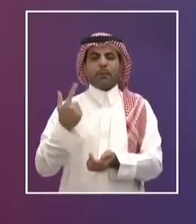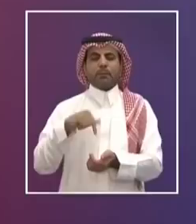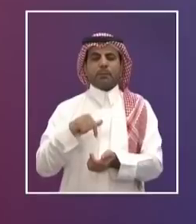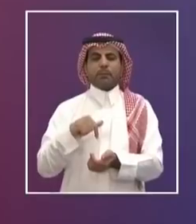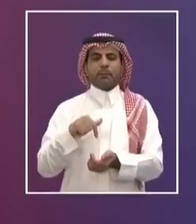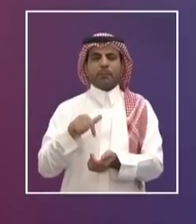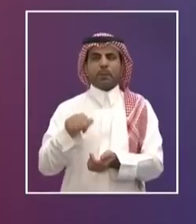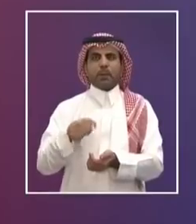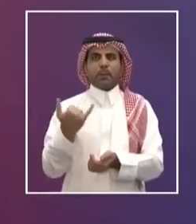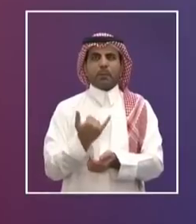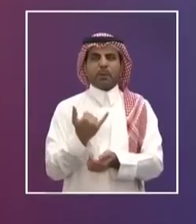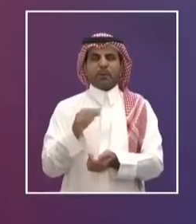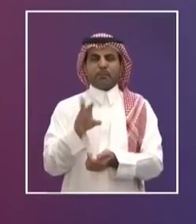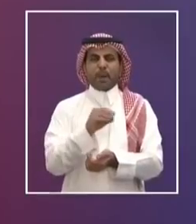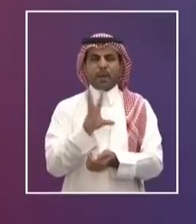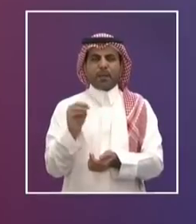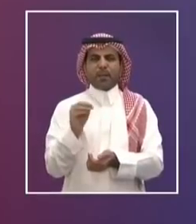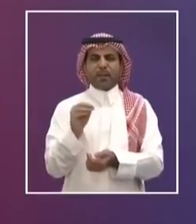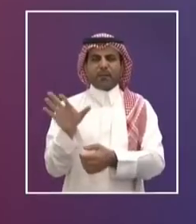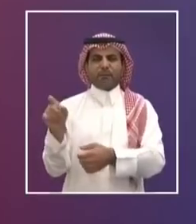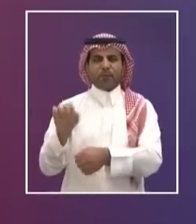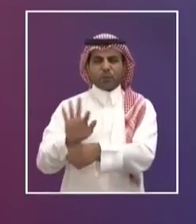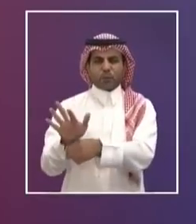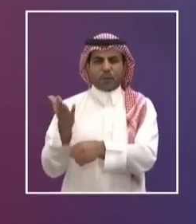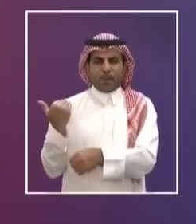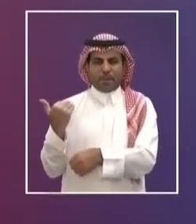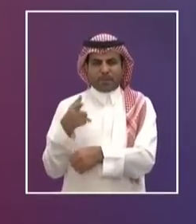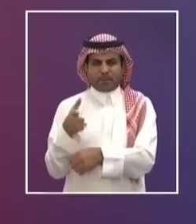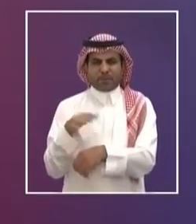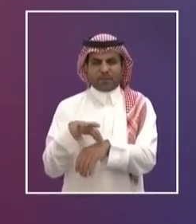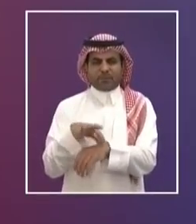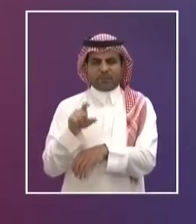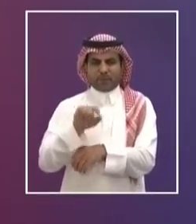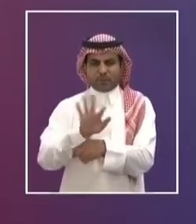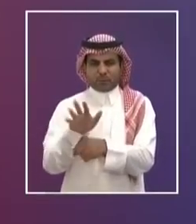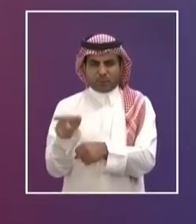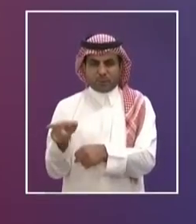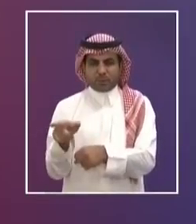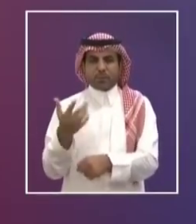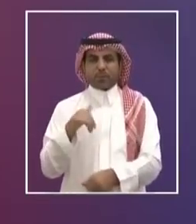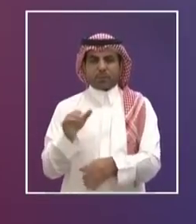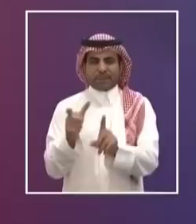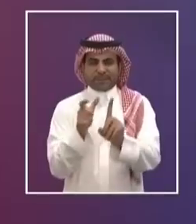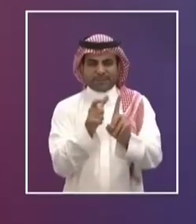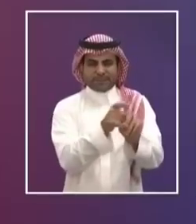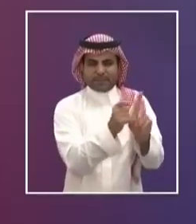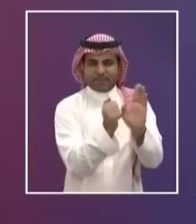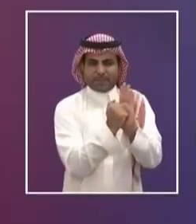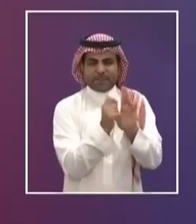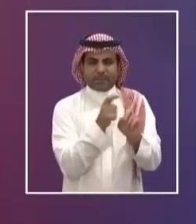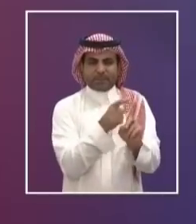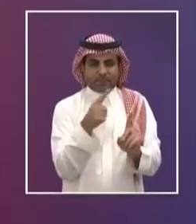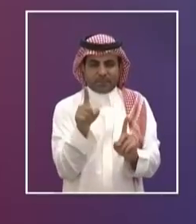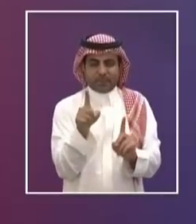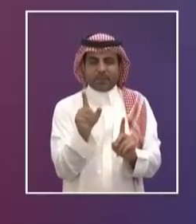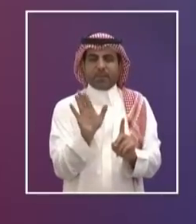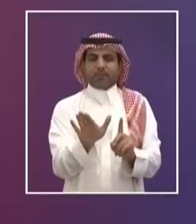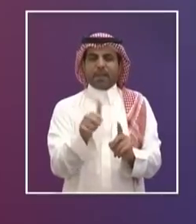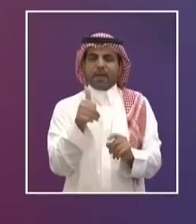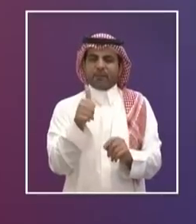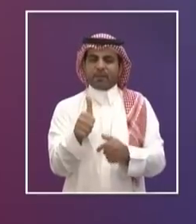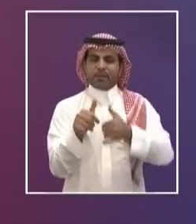من أصيب في الفترة الأخيرة بفيروس كورونا واحتاج إلى العزل في هذه الفترة، أن يتواصل